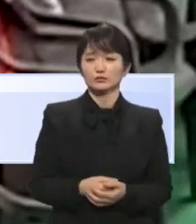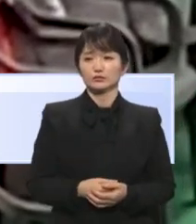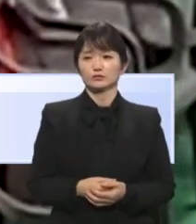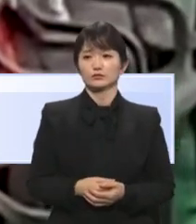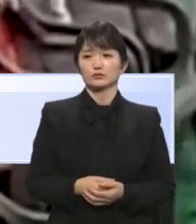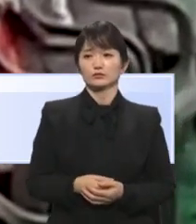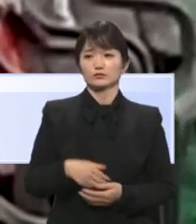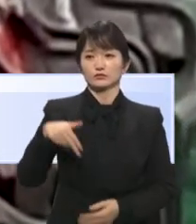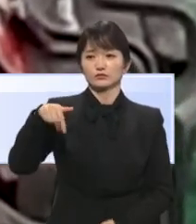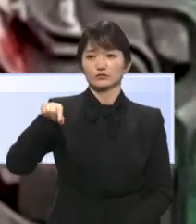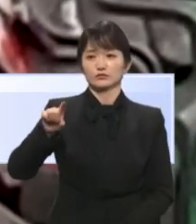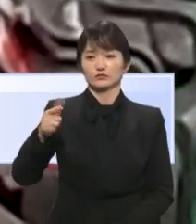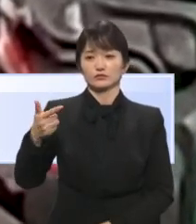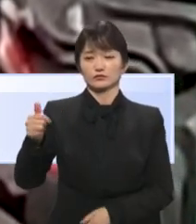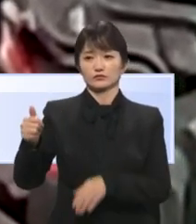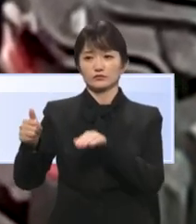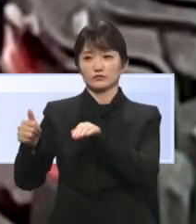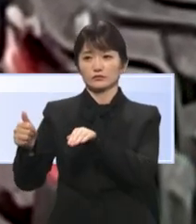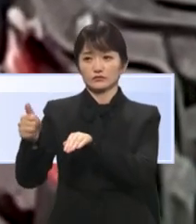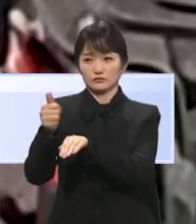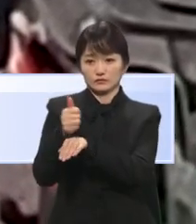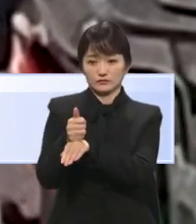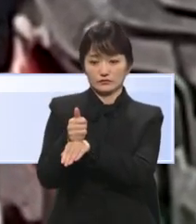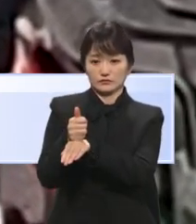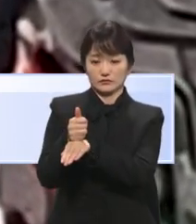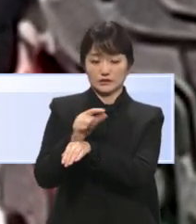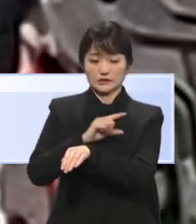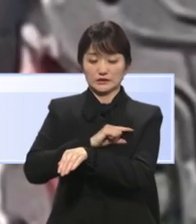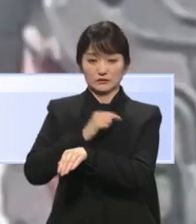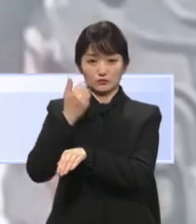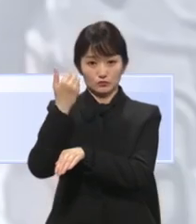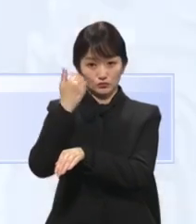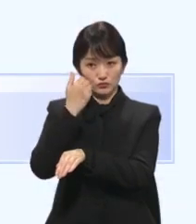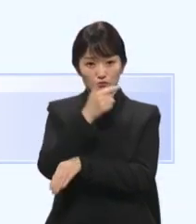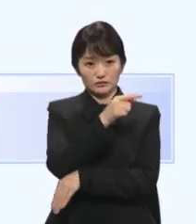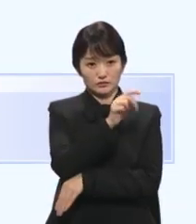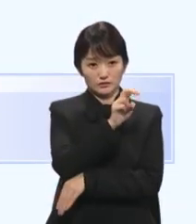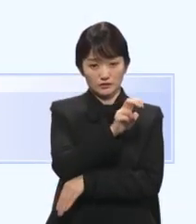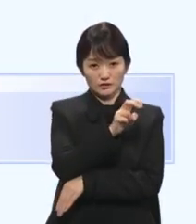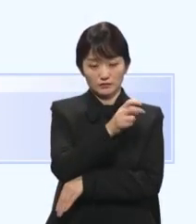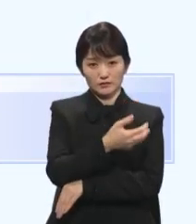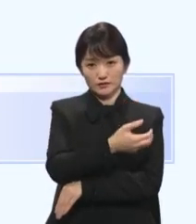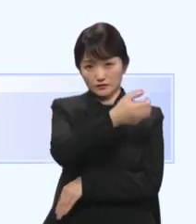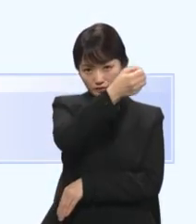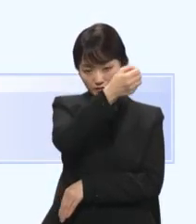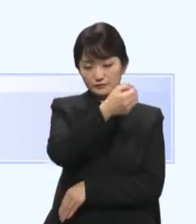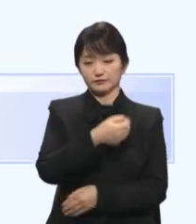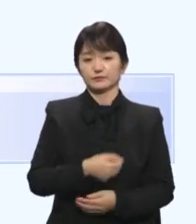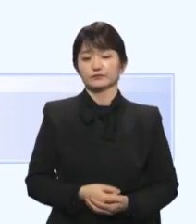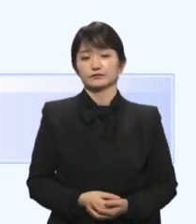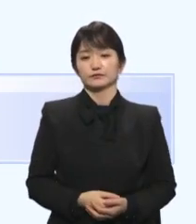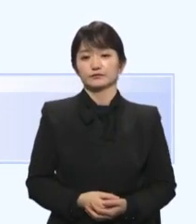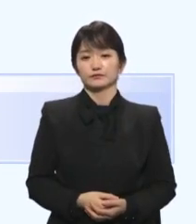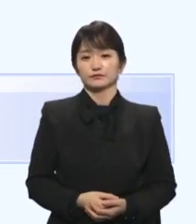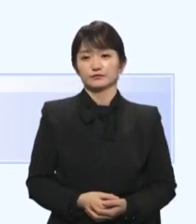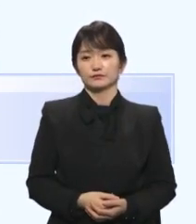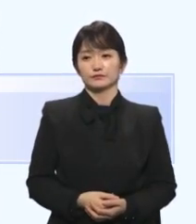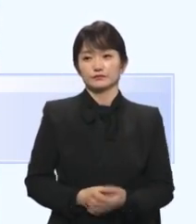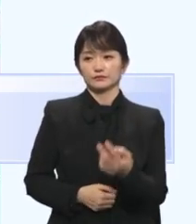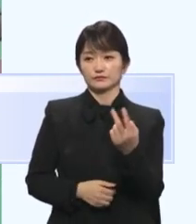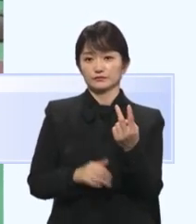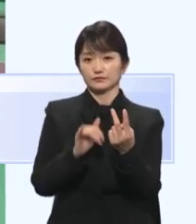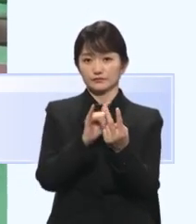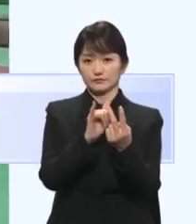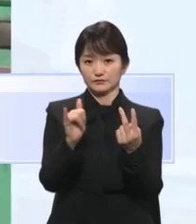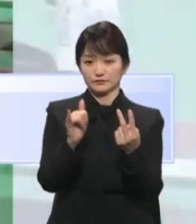이렇게 전청조 아 탄 벤츠 명의가 이미 남현희 씨가 어 사용하고 있었던 차량이라는 점 이런 것들도 두 사람의